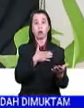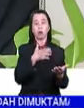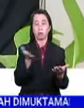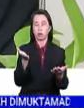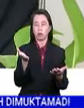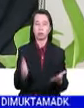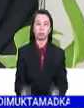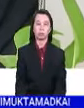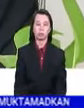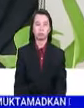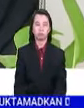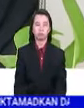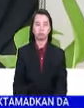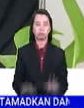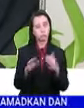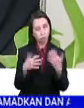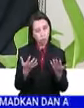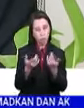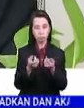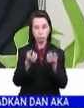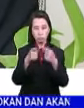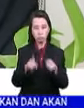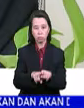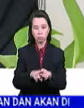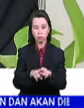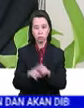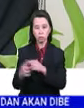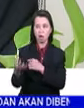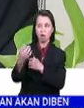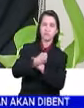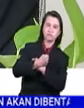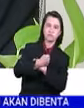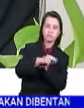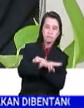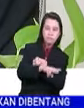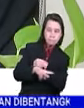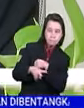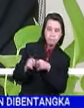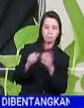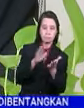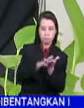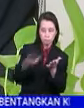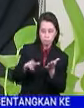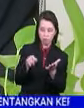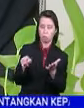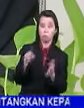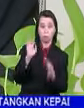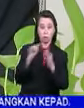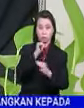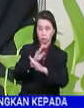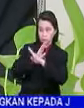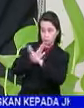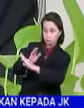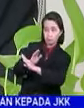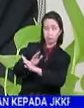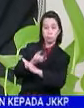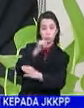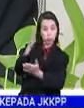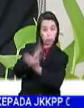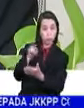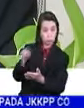bagaimana berlakunya kes serangan cyber di Malaysia. Bagi saya, kalau tak dibendung ataupun tidak ada